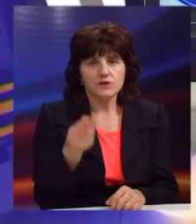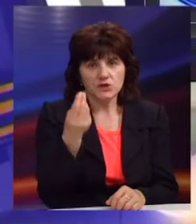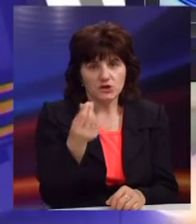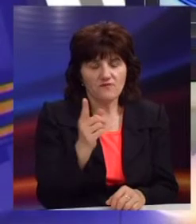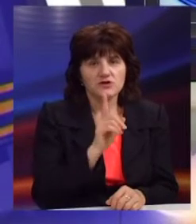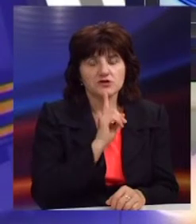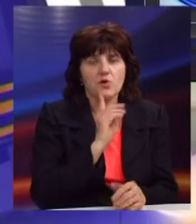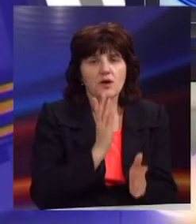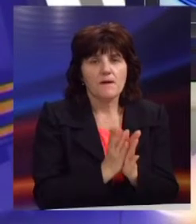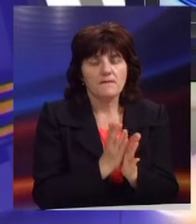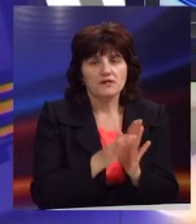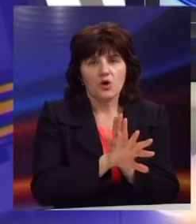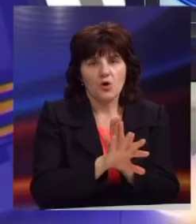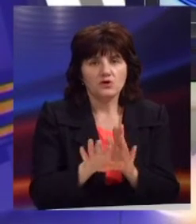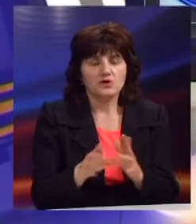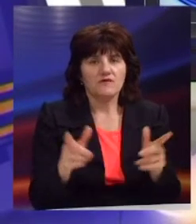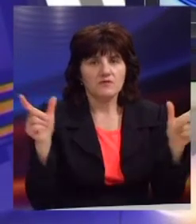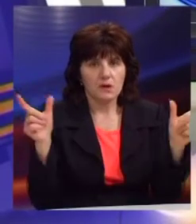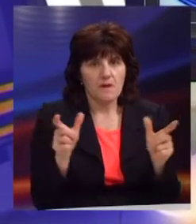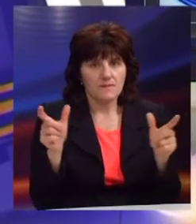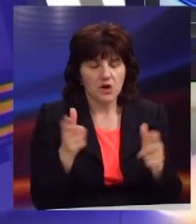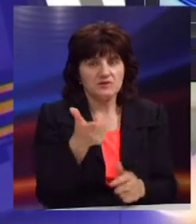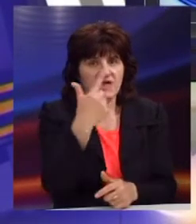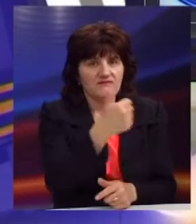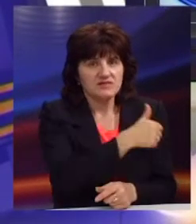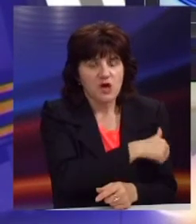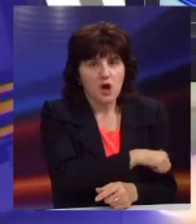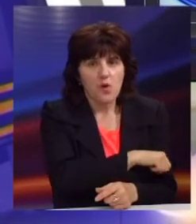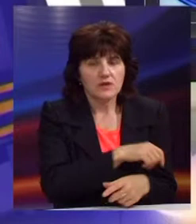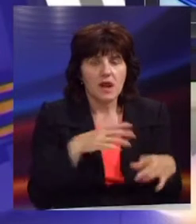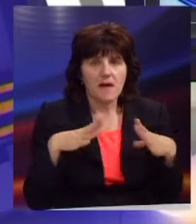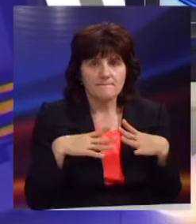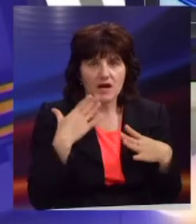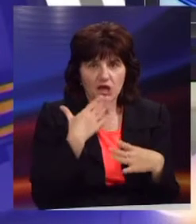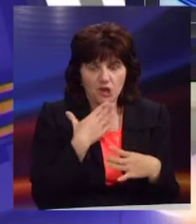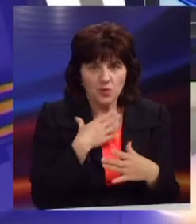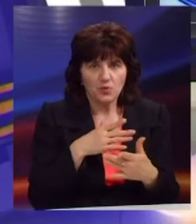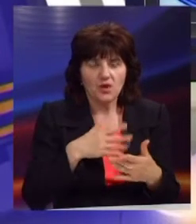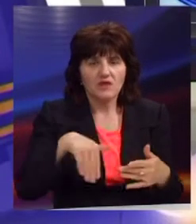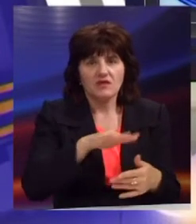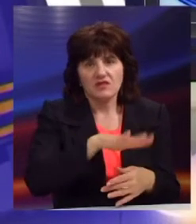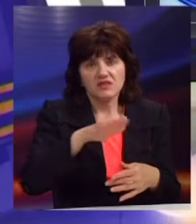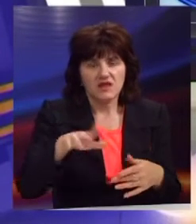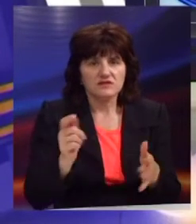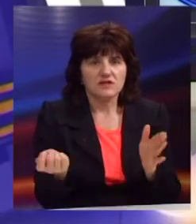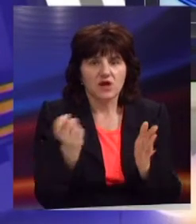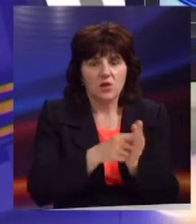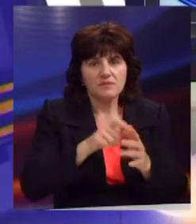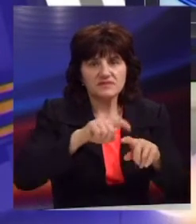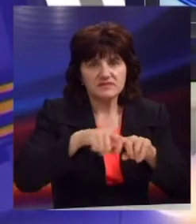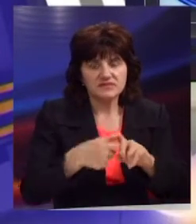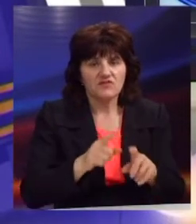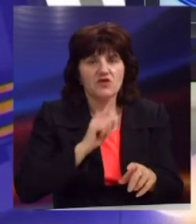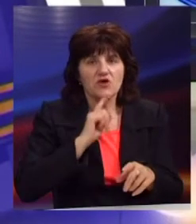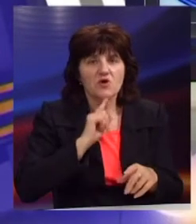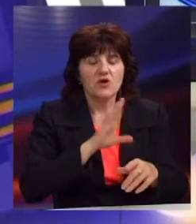Novac koji bi odvojili za proslavu 20 godina mature, bivši đaci osnovne škole Ivan Milutinović iskoristili su za nabavku školskog pribora, koji